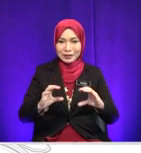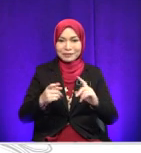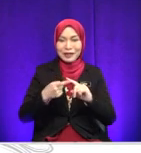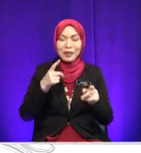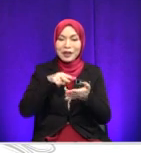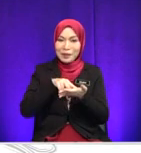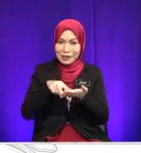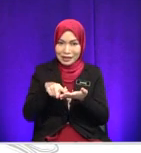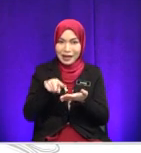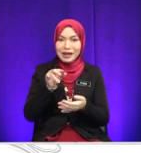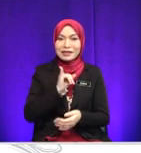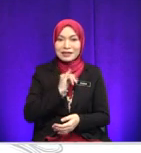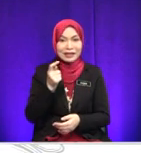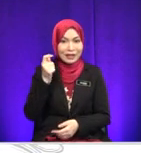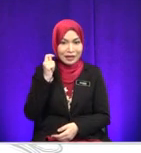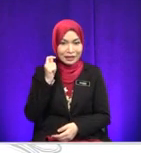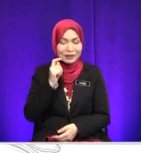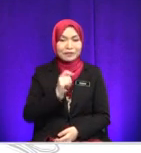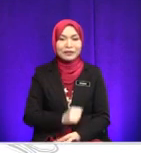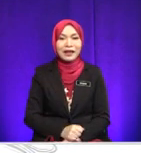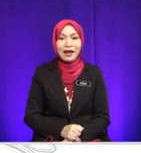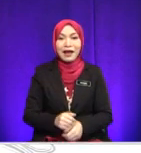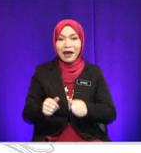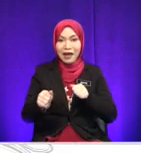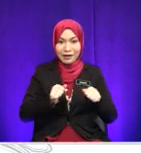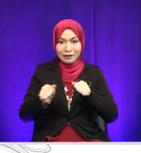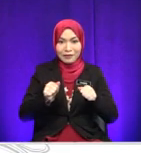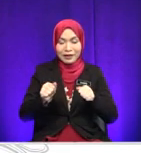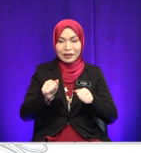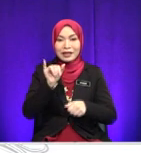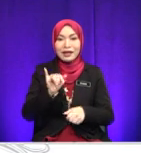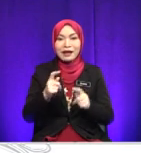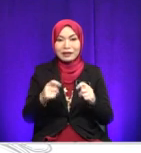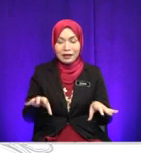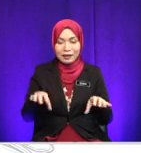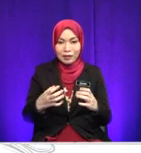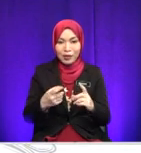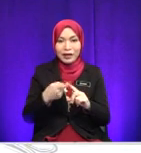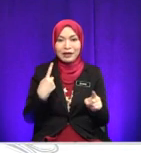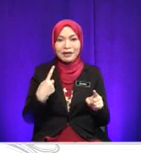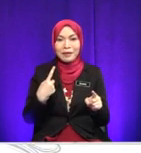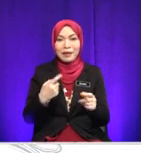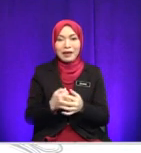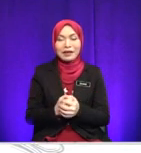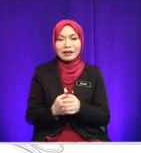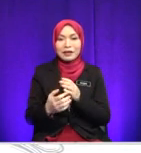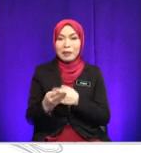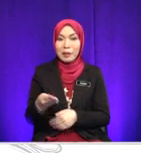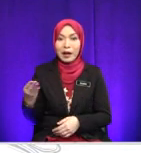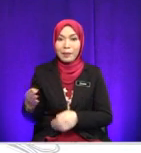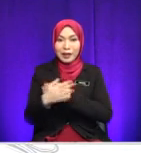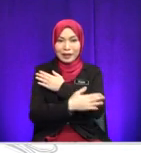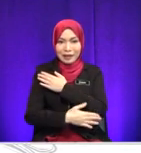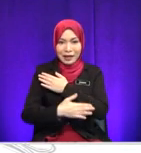saya pelajari selepas pembacanya ialah aktiviti yang dijalankan antara negara di bawah siliaan Kementerian Luar Negeri. Sebagai